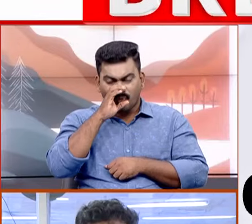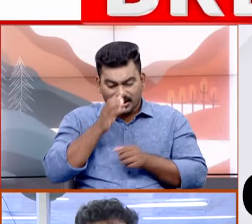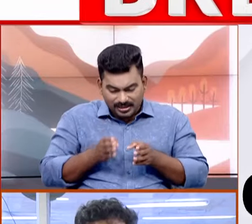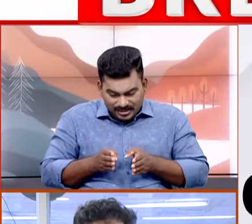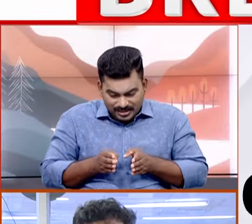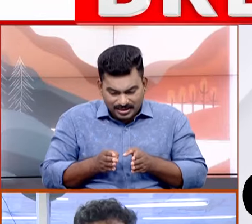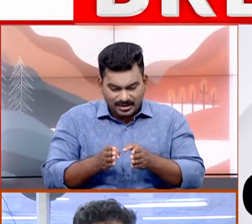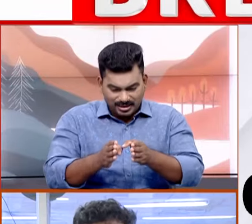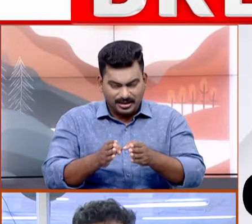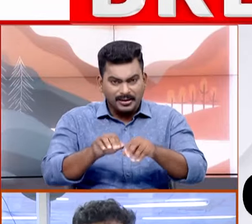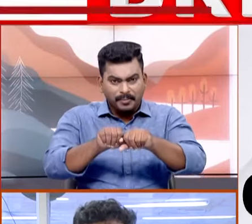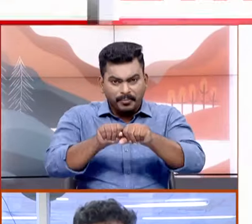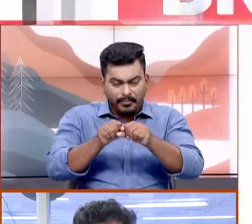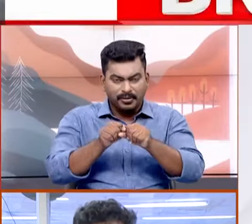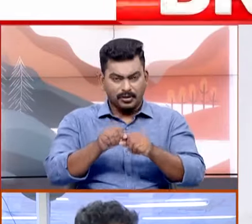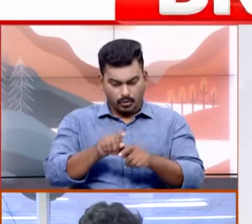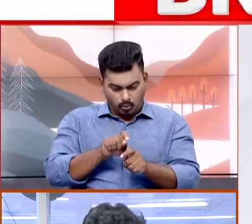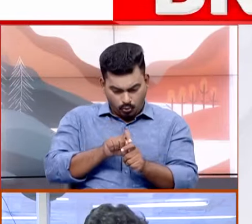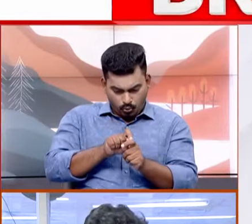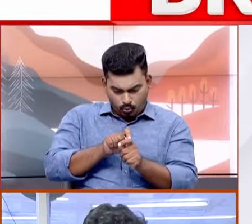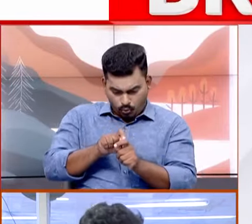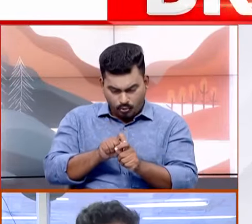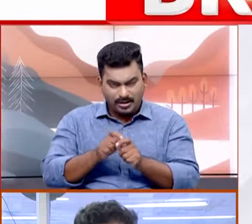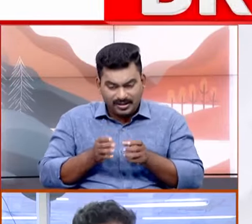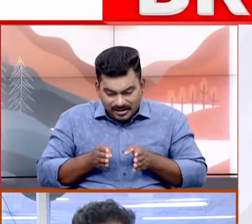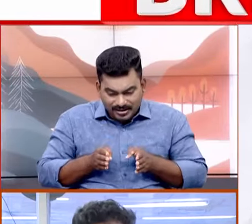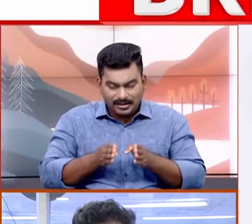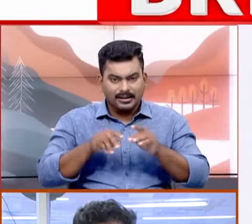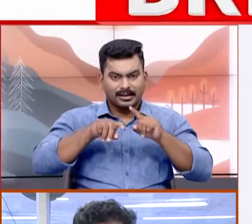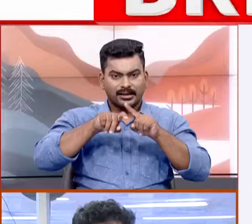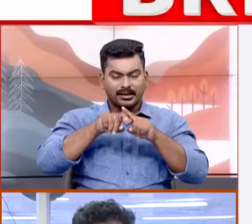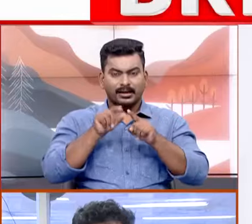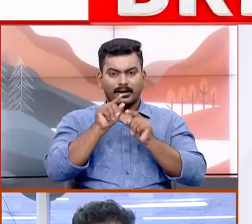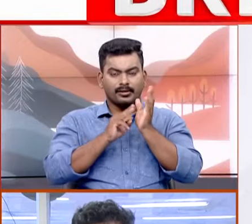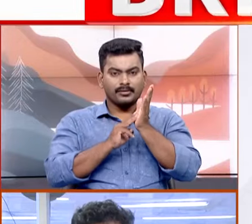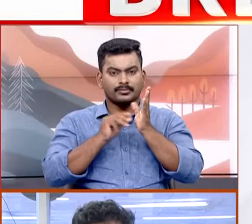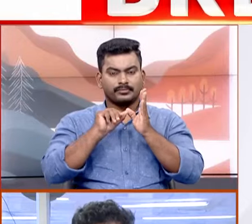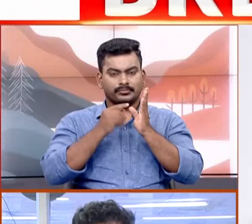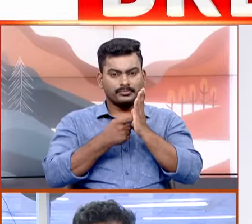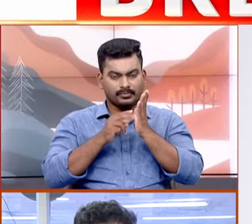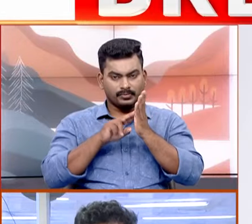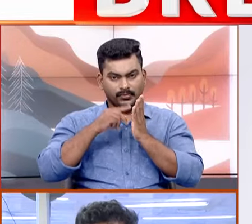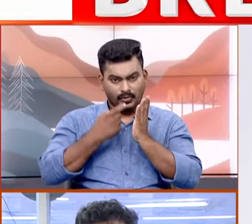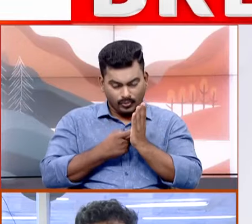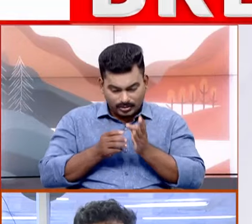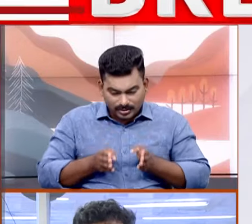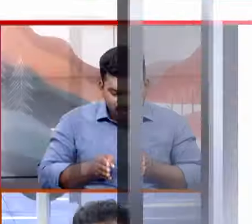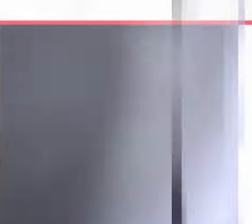നിലനിൽപ്പുണ്ട്. അതിൻ്റെ ഭാഗമായിട്ടുള്ള മെയിൻ്റനൻസ് വർക്കുമായിട്ട് ബന്ധപ്പെട്ട് ഈ കുമാരനെല്ലൂർ കാരിത്താസ് മേഖലകളിലാണ് പ്രധാനമായിട്ടും ഇത് നിലനിൽക്കുന്നത്. അപ്പോൾ